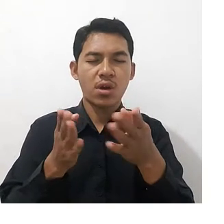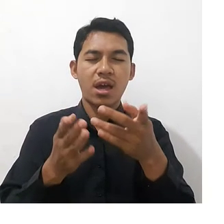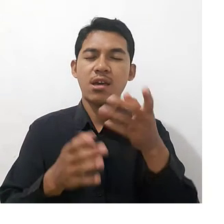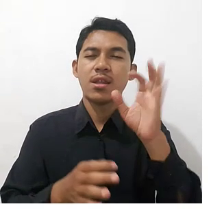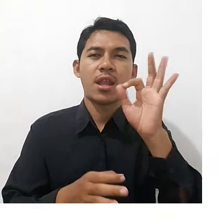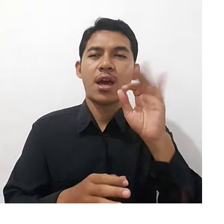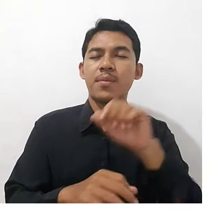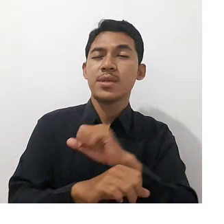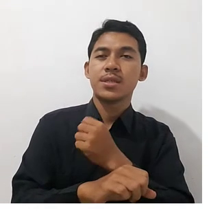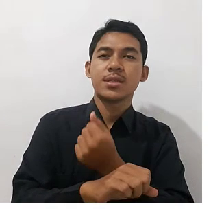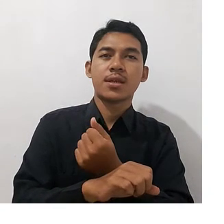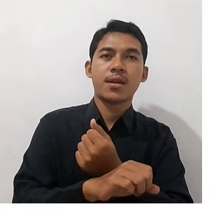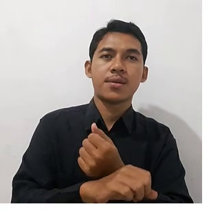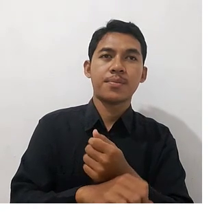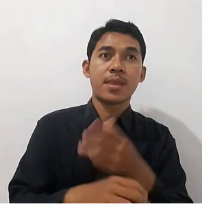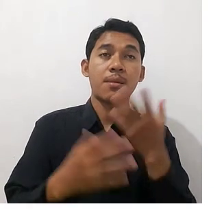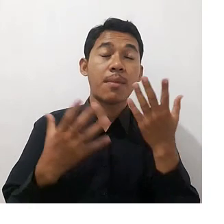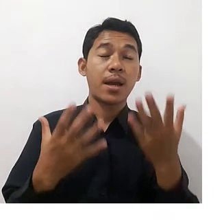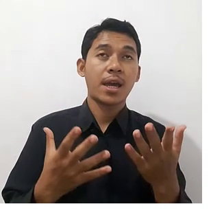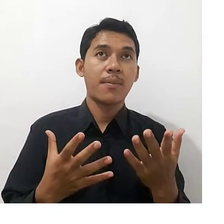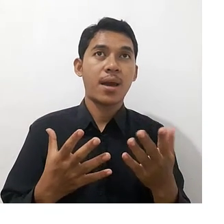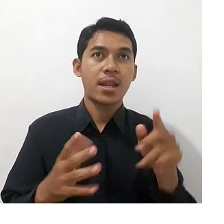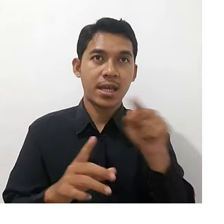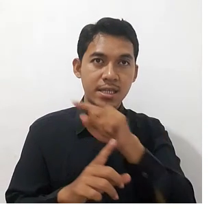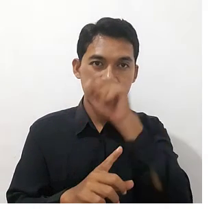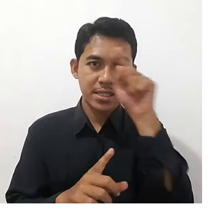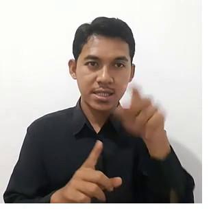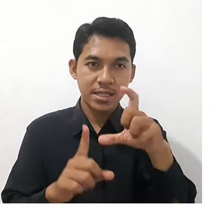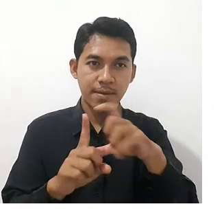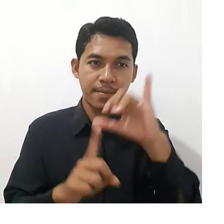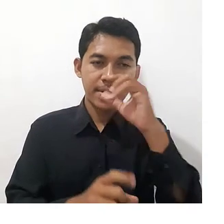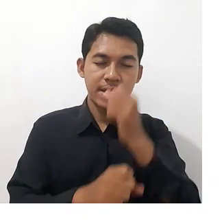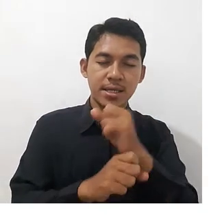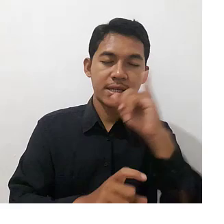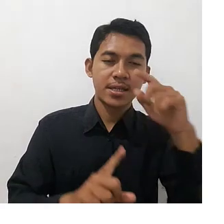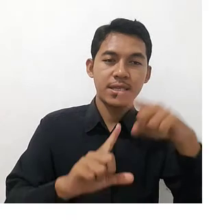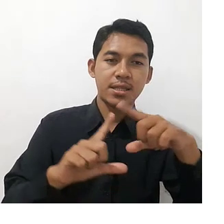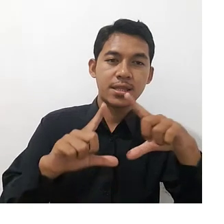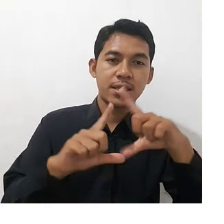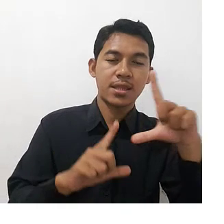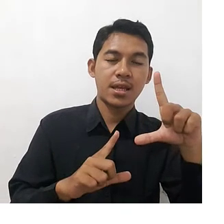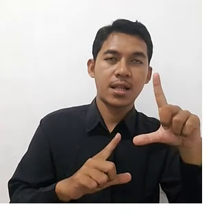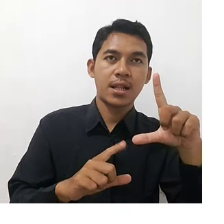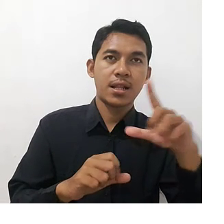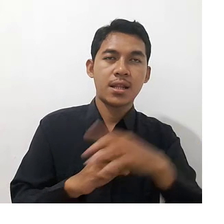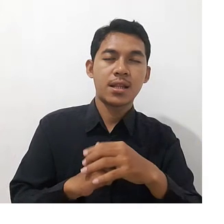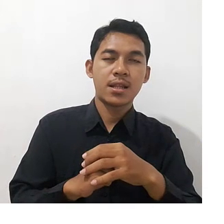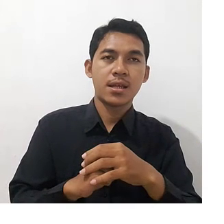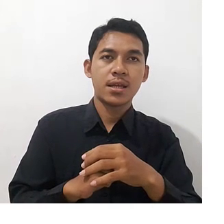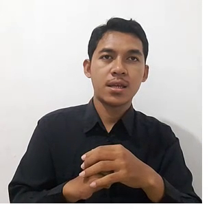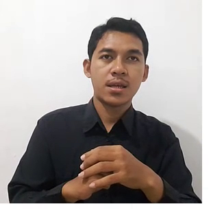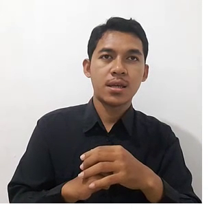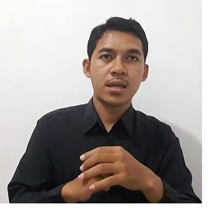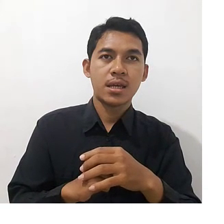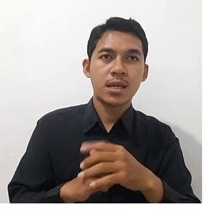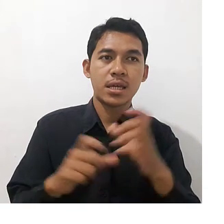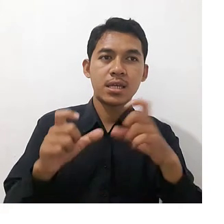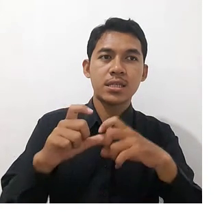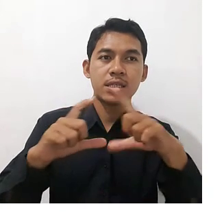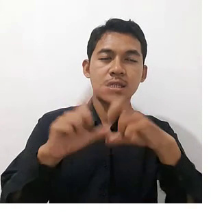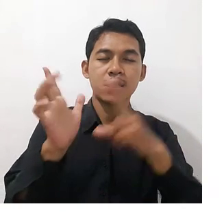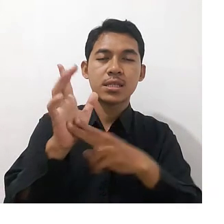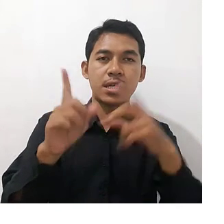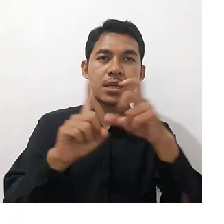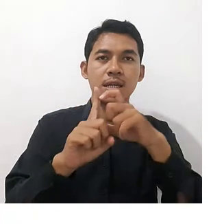cari bagaimana sistem digital itu dapat menyelesaikan masalah persandian ya atau enkripsi gitu tuh